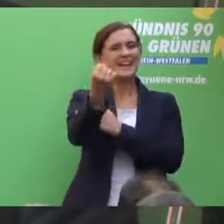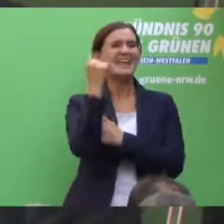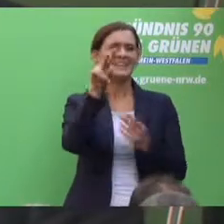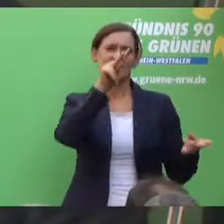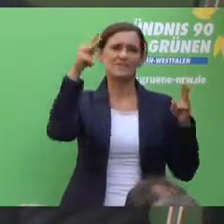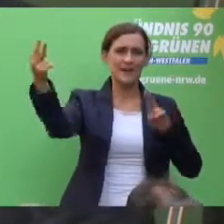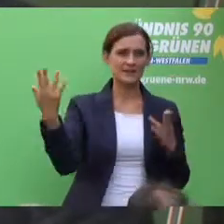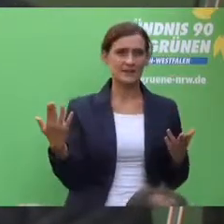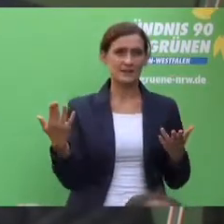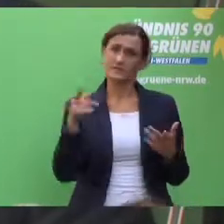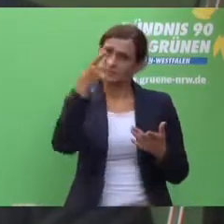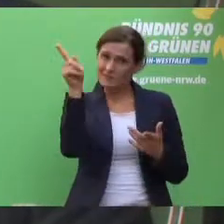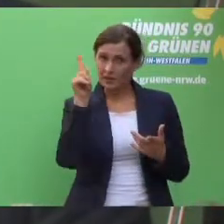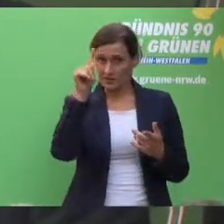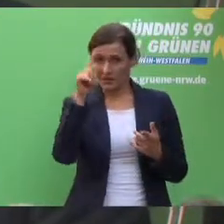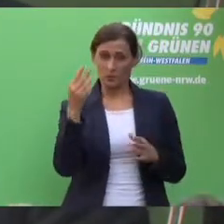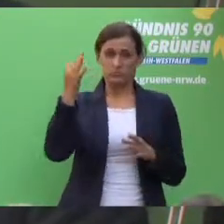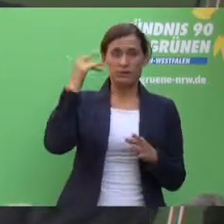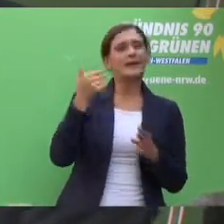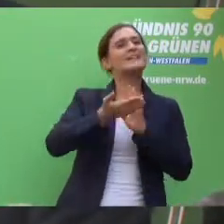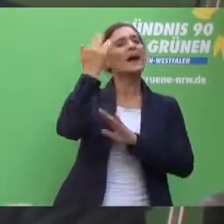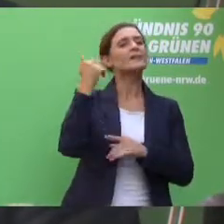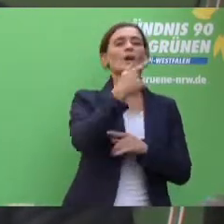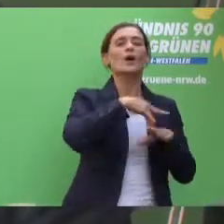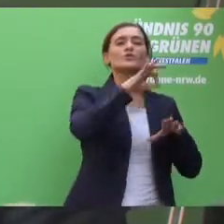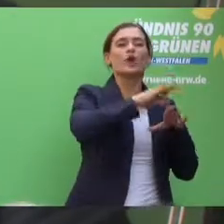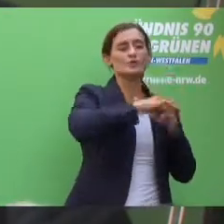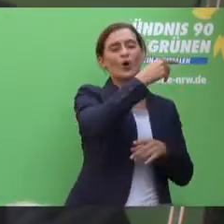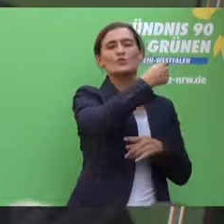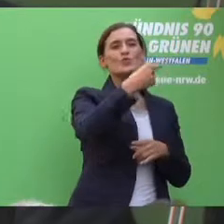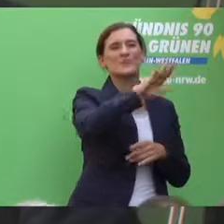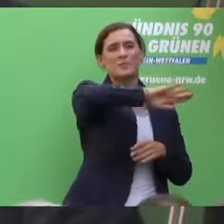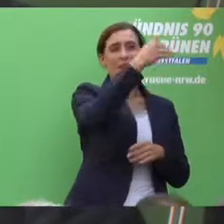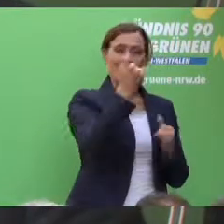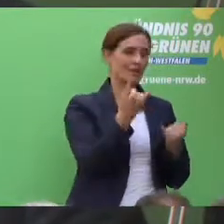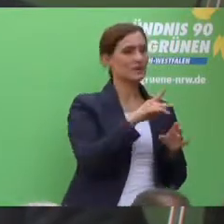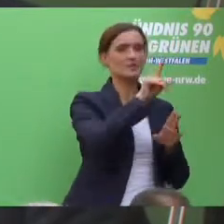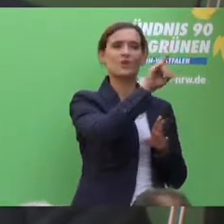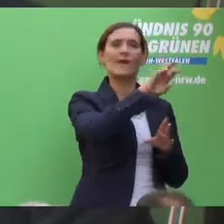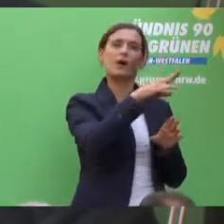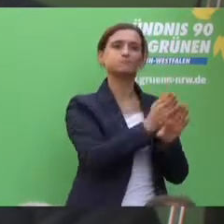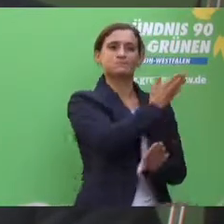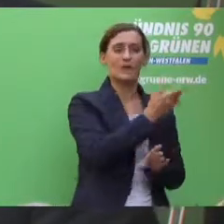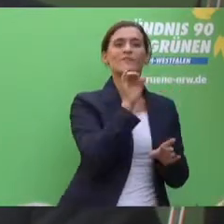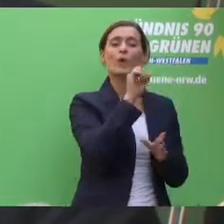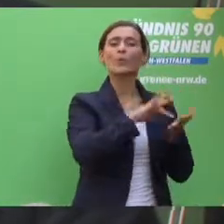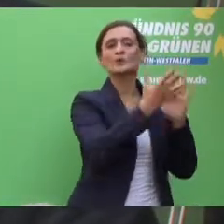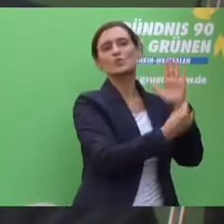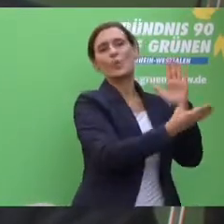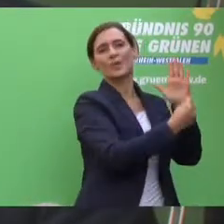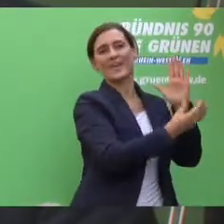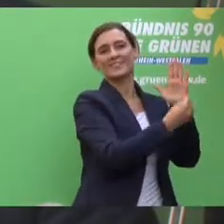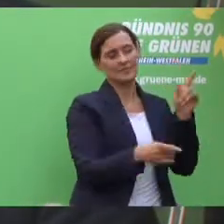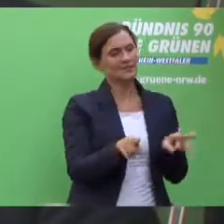viel verstanden wie Karl Theodor zu Gutenberg vom Promovieren. Die können nur Copy and Paste. Aber